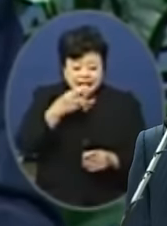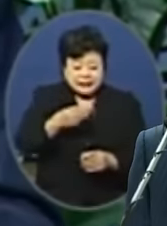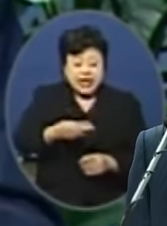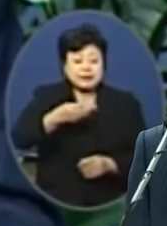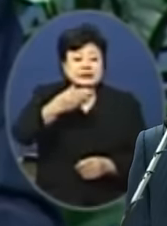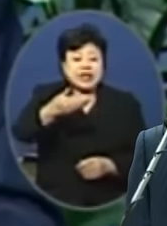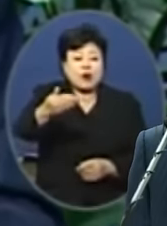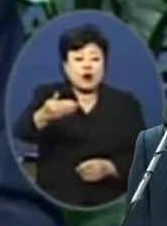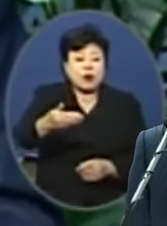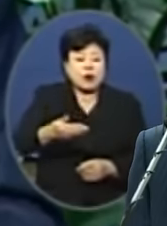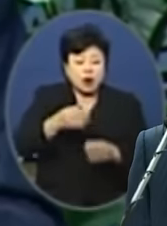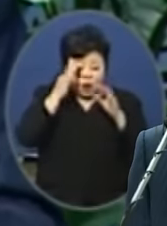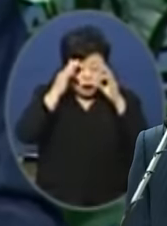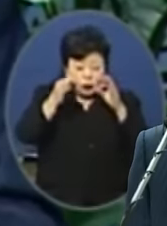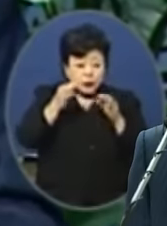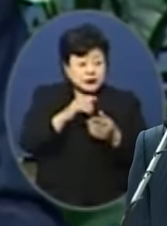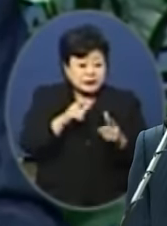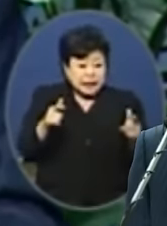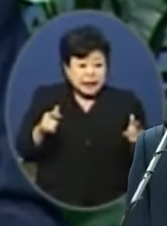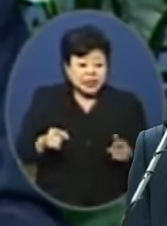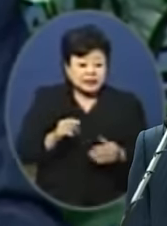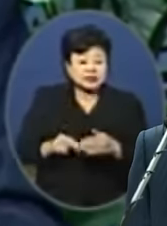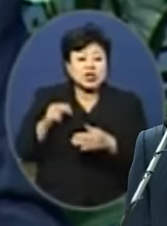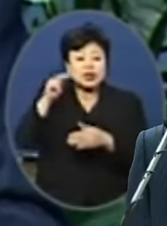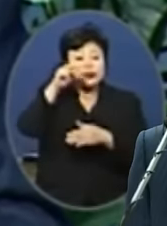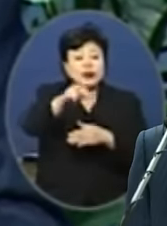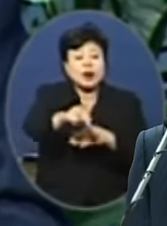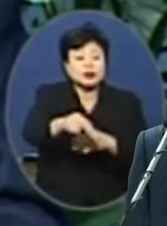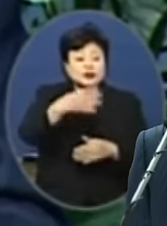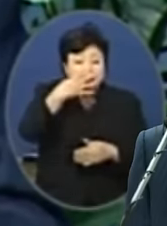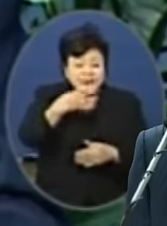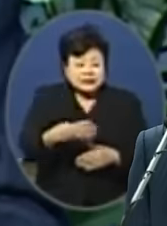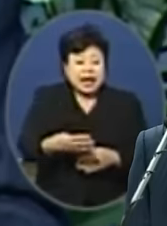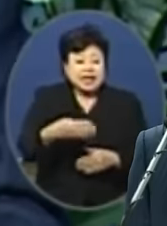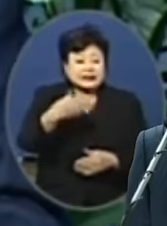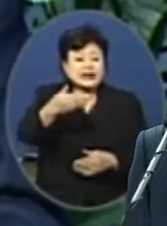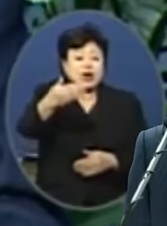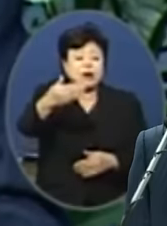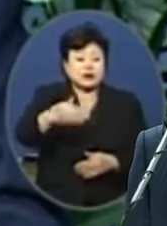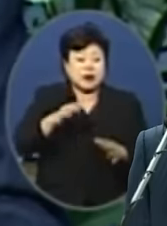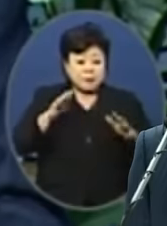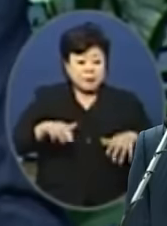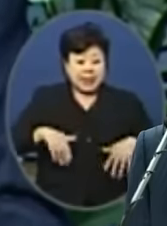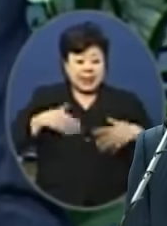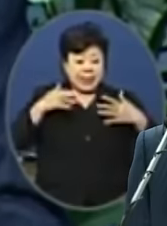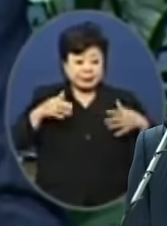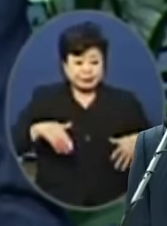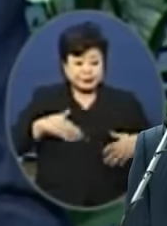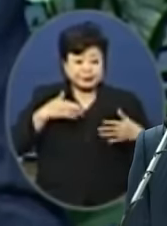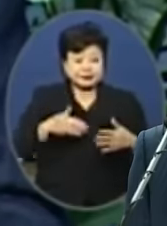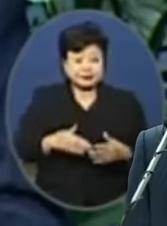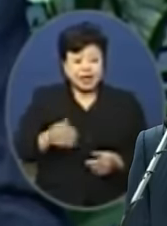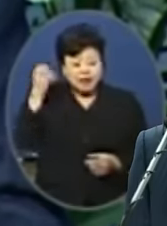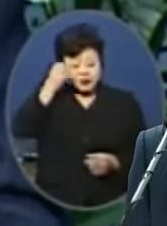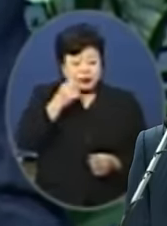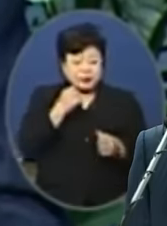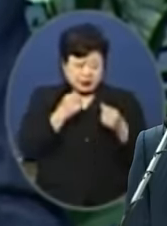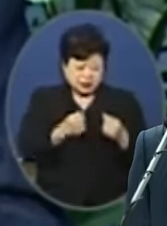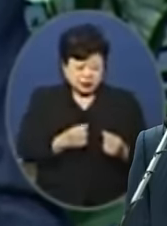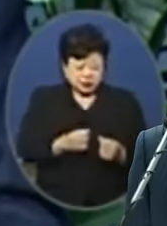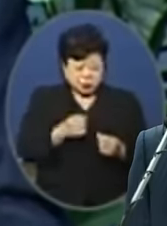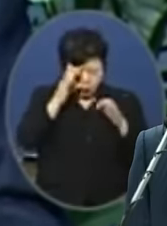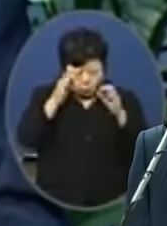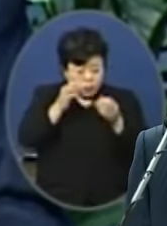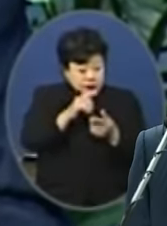것입니다. 눈에 안 보이는 것은 3차원을 뛰어넘어서 그 다음 뭐가 있느냐, 바람과 같이 성령이 계시되 눈에는